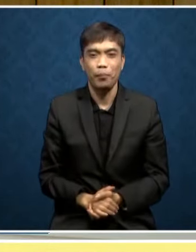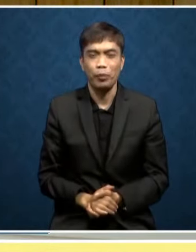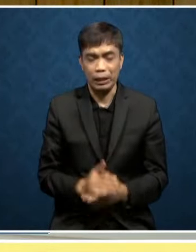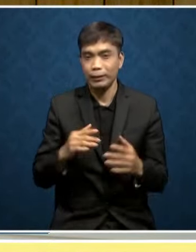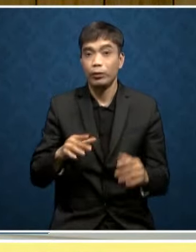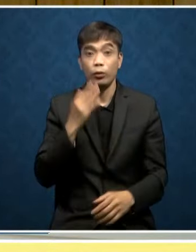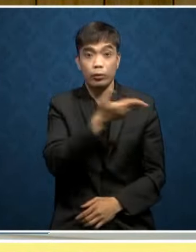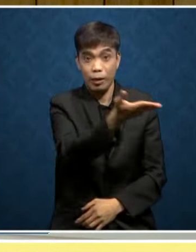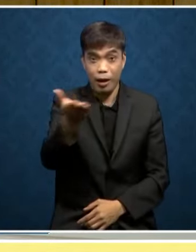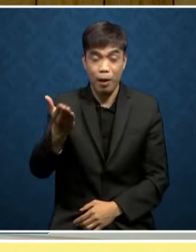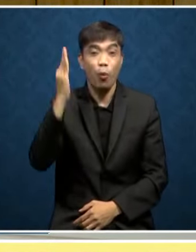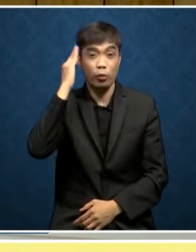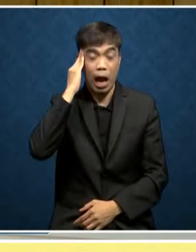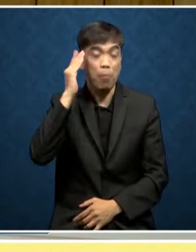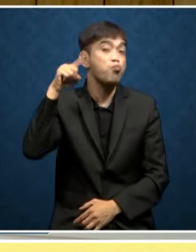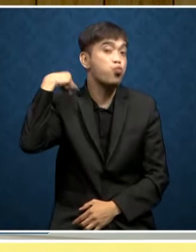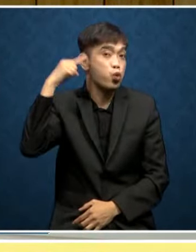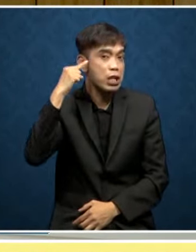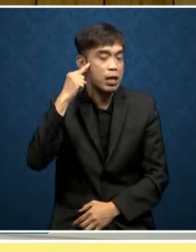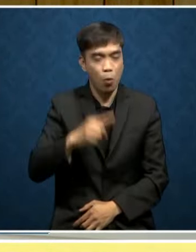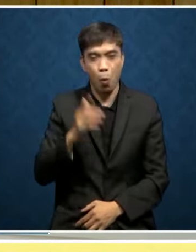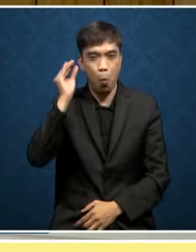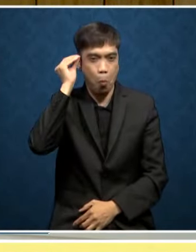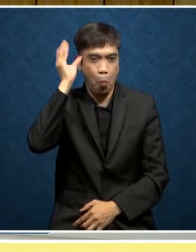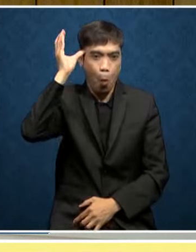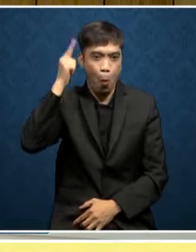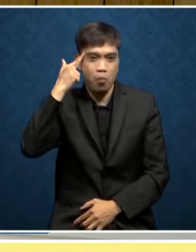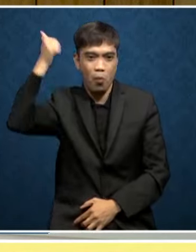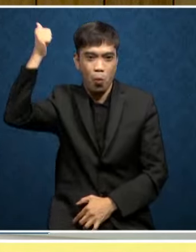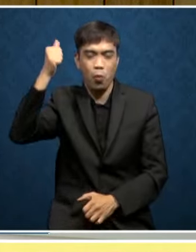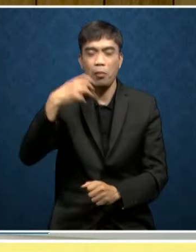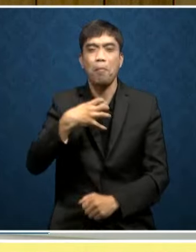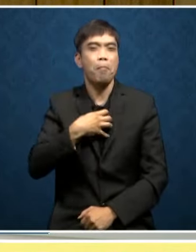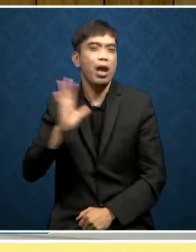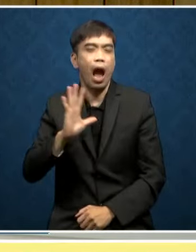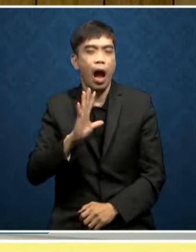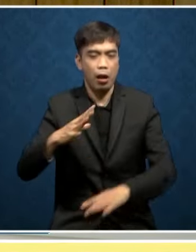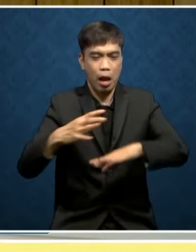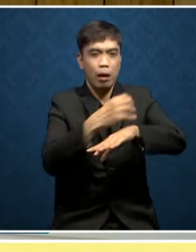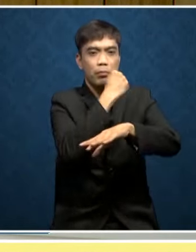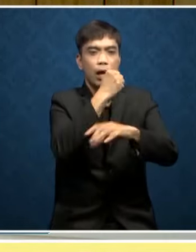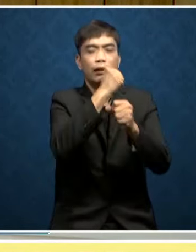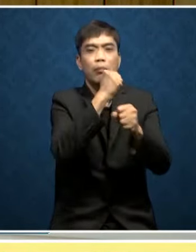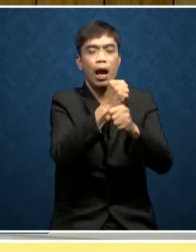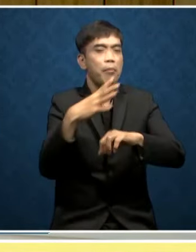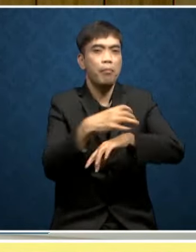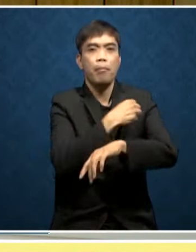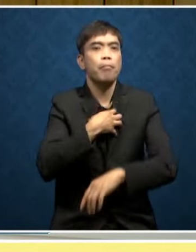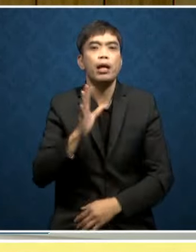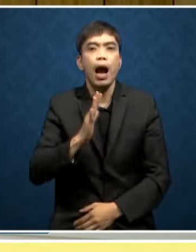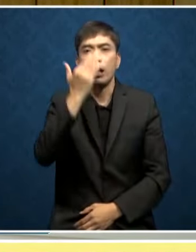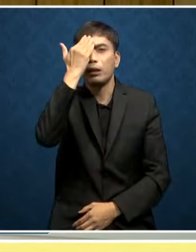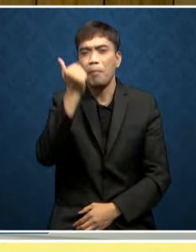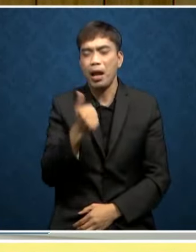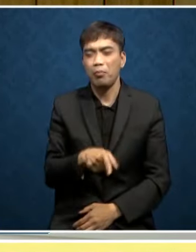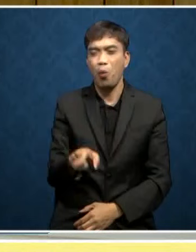ที่มีความรู้ความสามารถหลายคนไม่อยากเข้าสู่วงการการเมืองเป็นเพราะนักการเมืองหญิงมักถูกด้อย